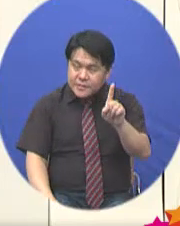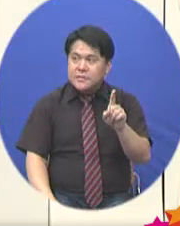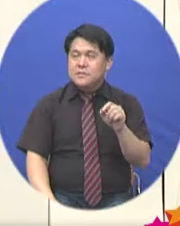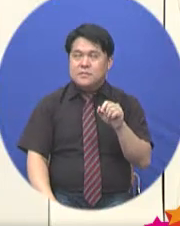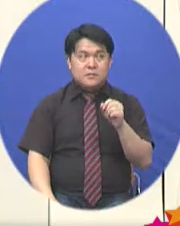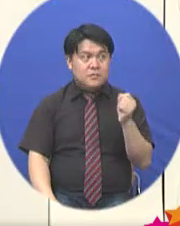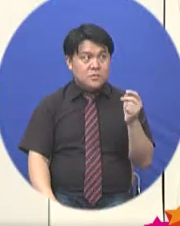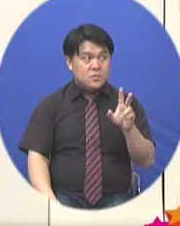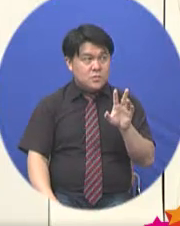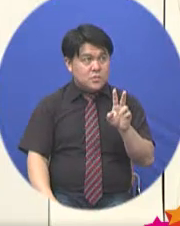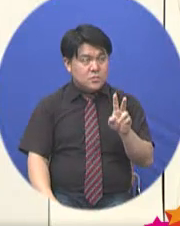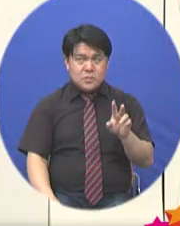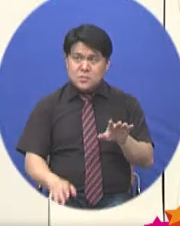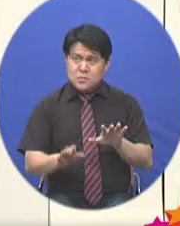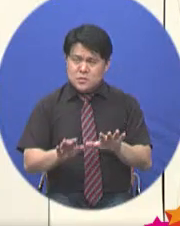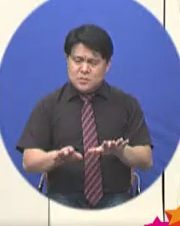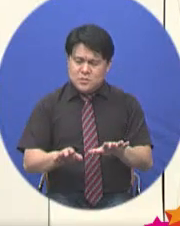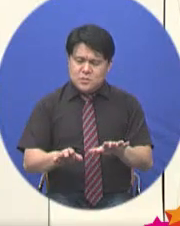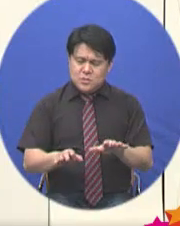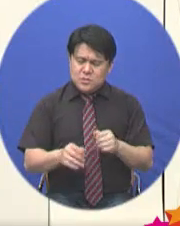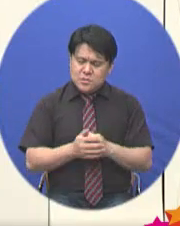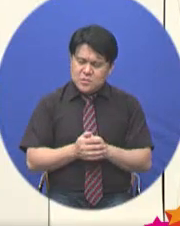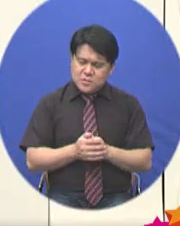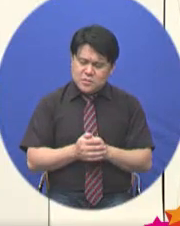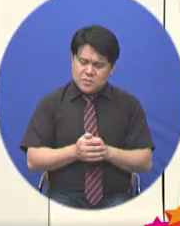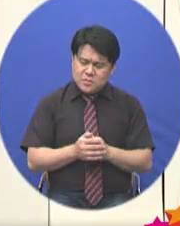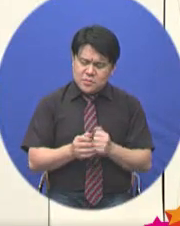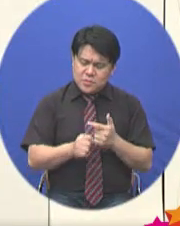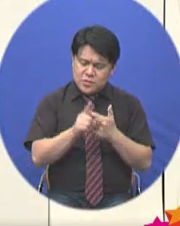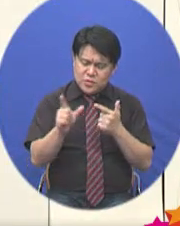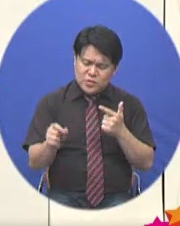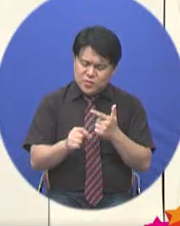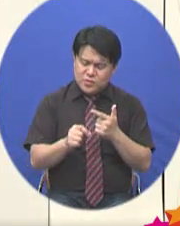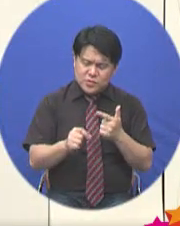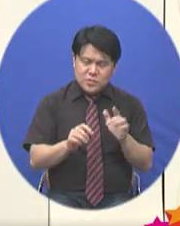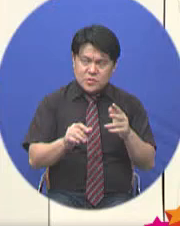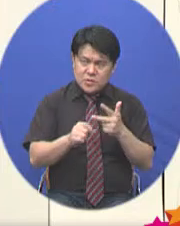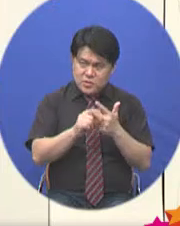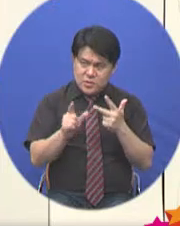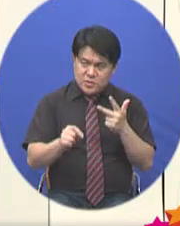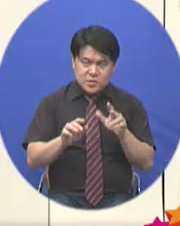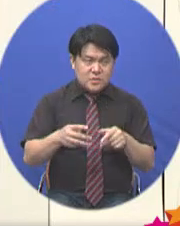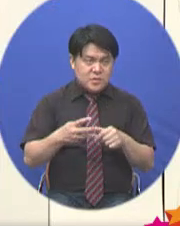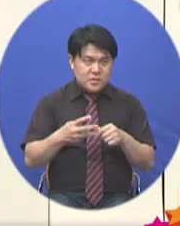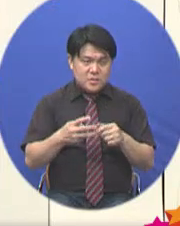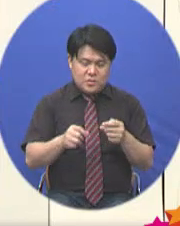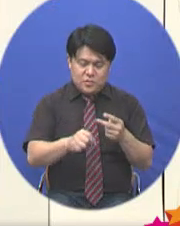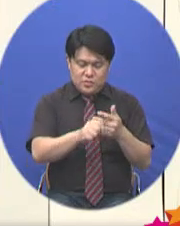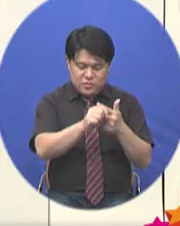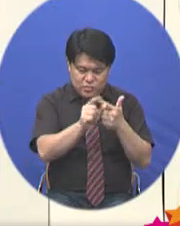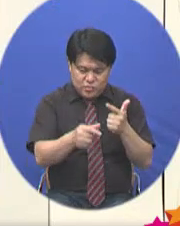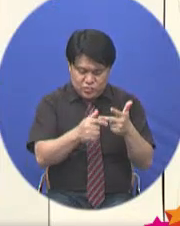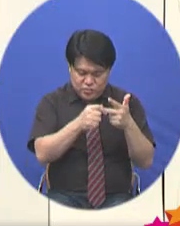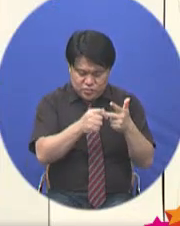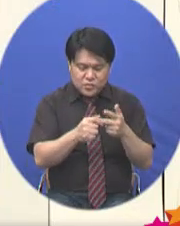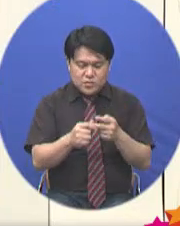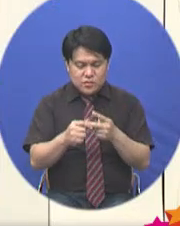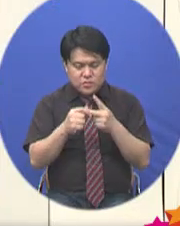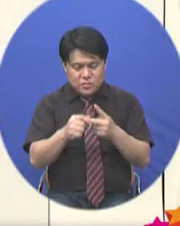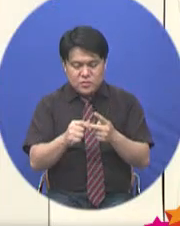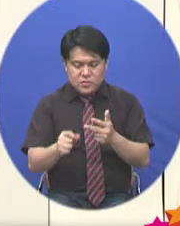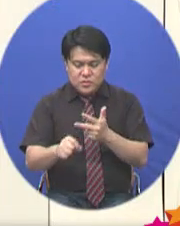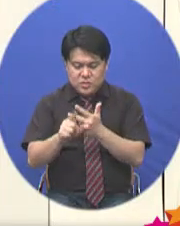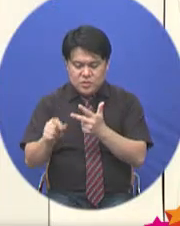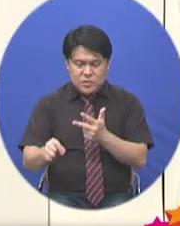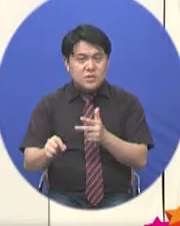도전하고 2월 달에 하고 3월 달, 네. 6월 달 처음이 세 번째거든요. 네. 그래서 워낙 떨려가